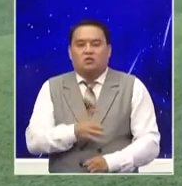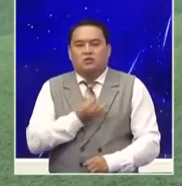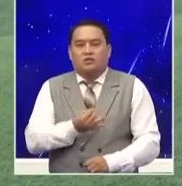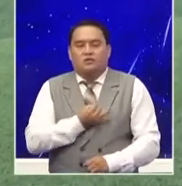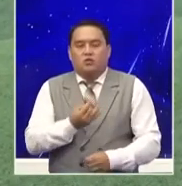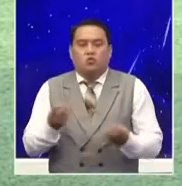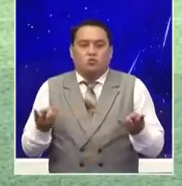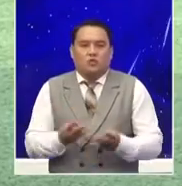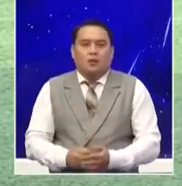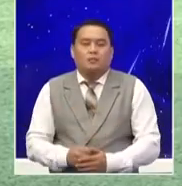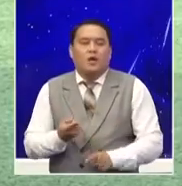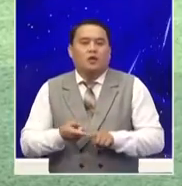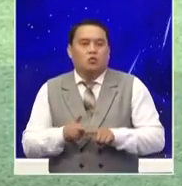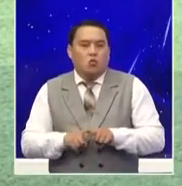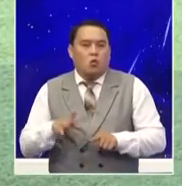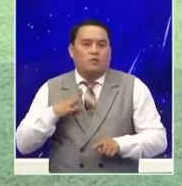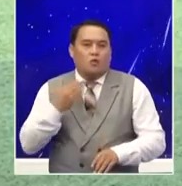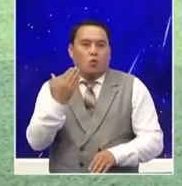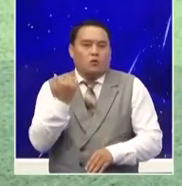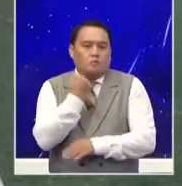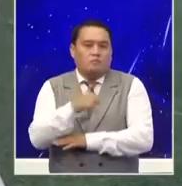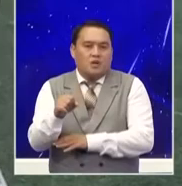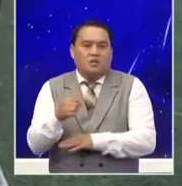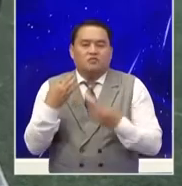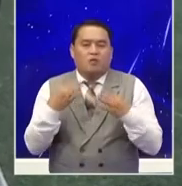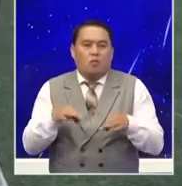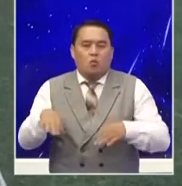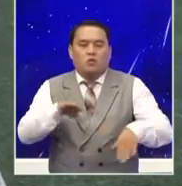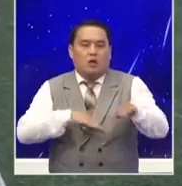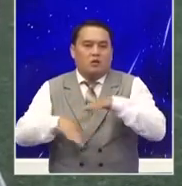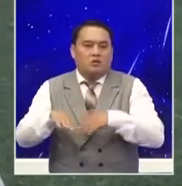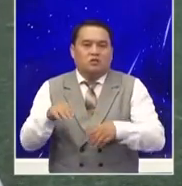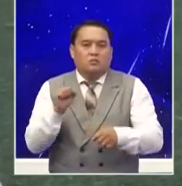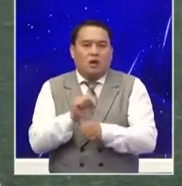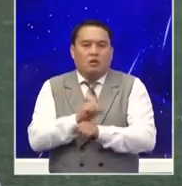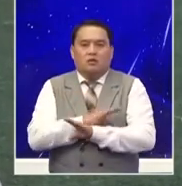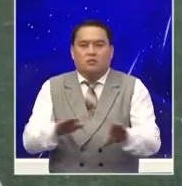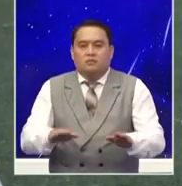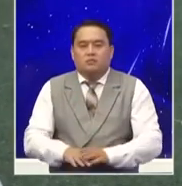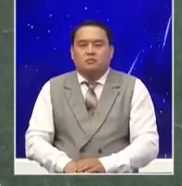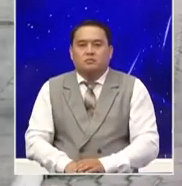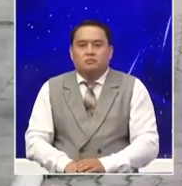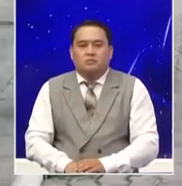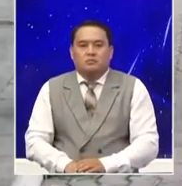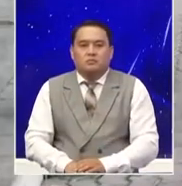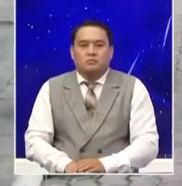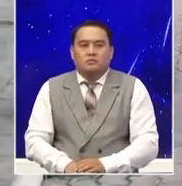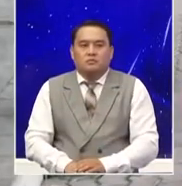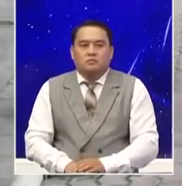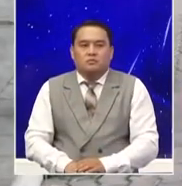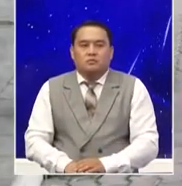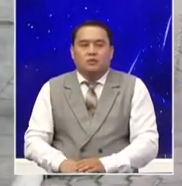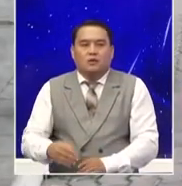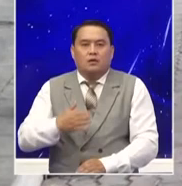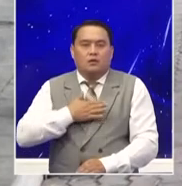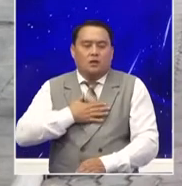юниорка Айжан Айнабекова, которая является призеркой Казахстана в свободном стиле. И на этом спортсменка останавливаться не собирается. Я занимаюсь спортом с